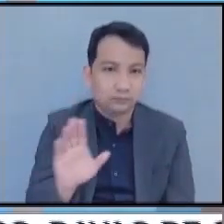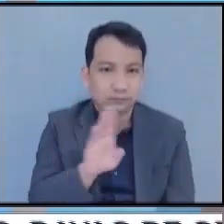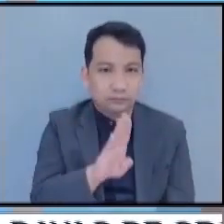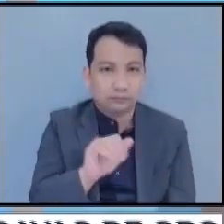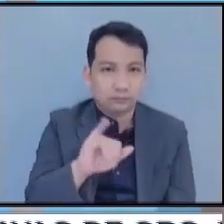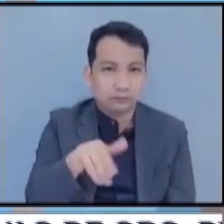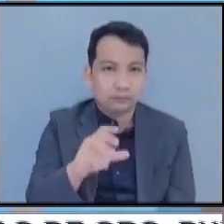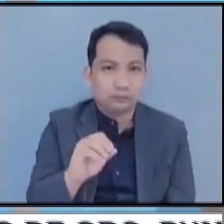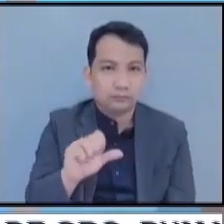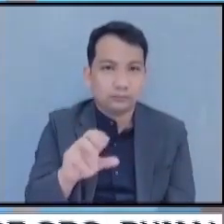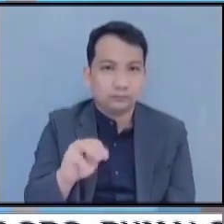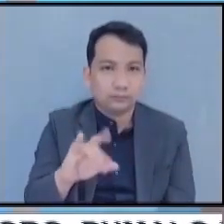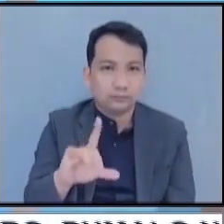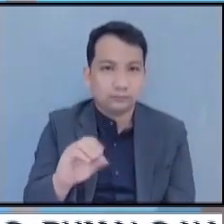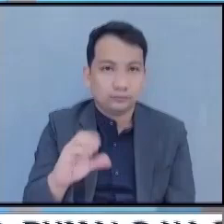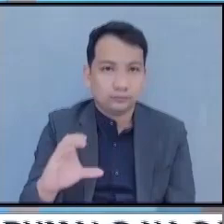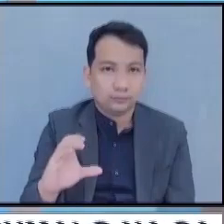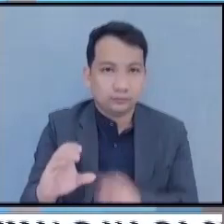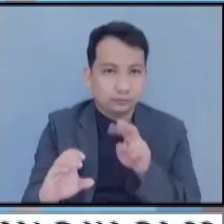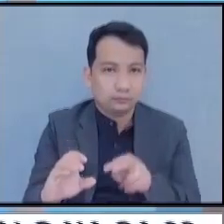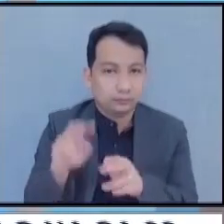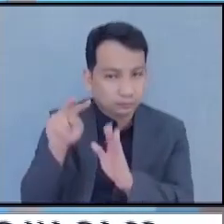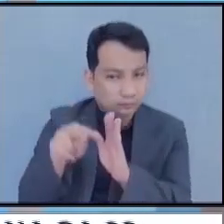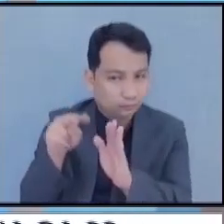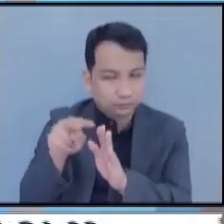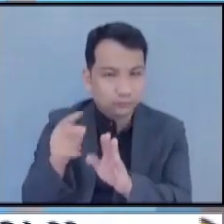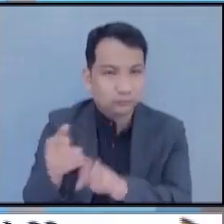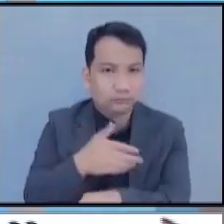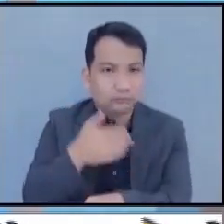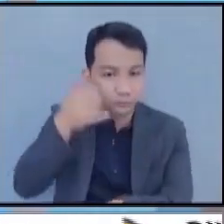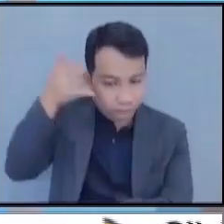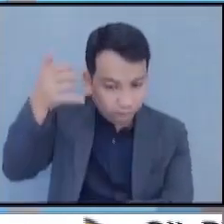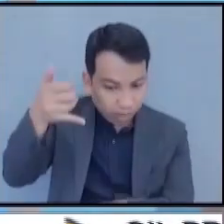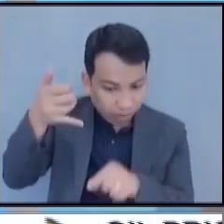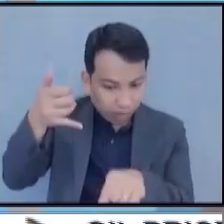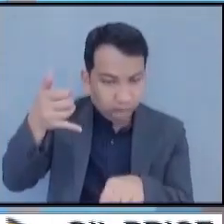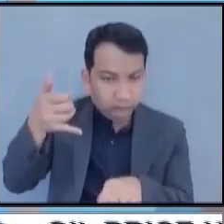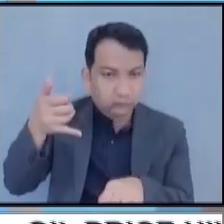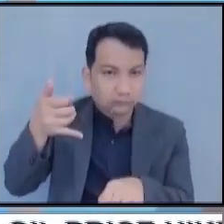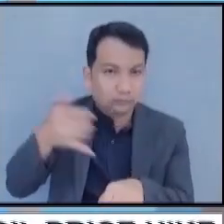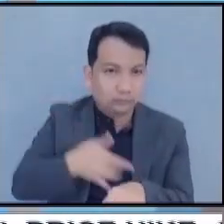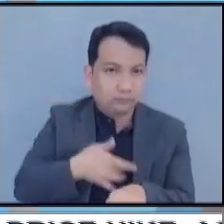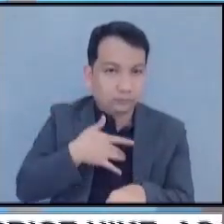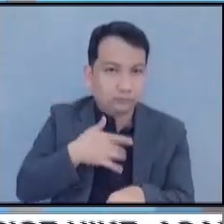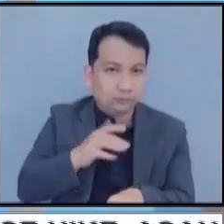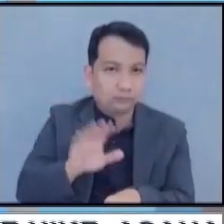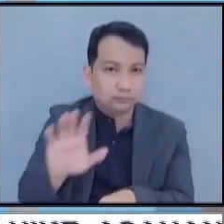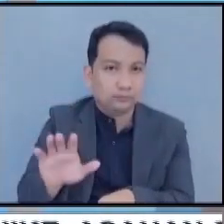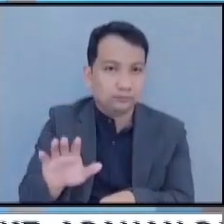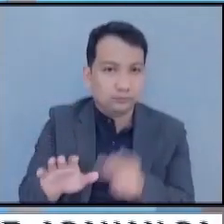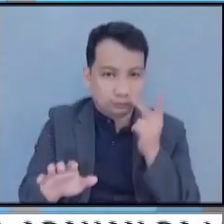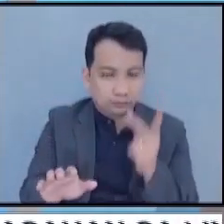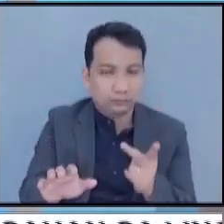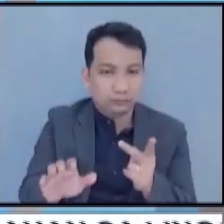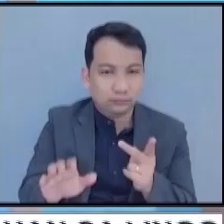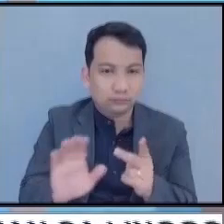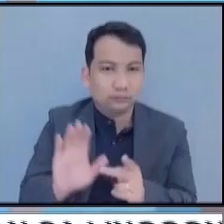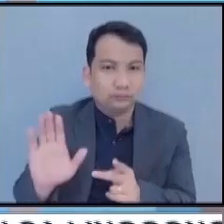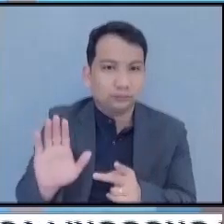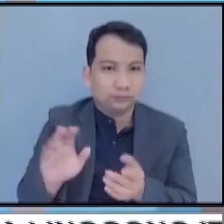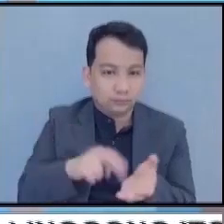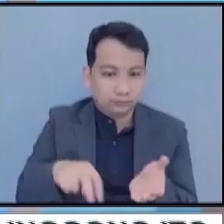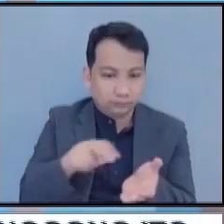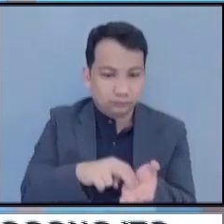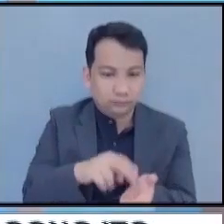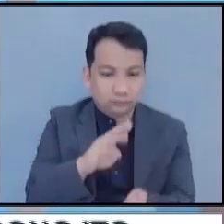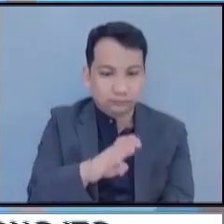Masinloc na nakunan pa mula sa himpapawid. Pero mas ramdaman tensyon ito ng mismong mga sakay ng BRP